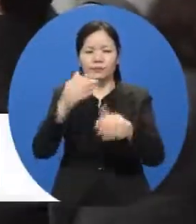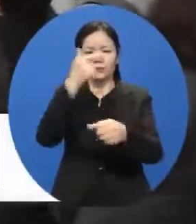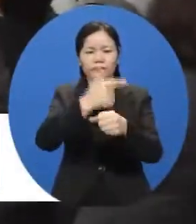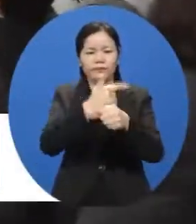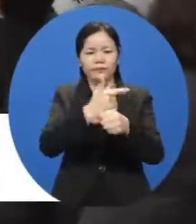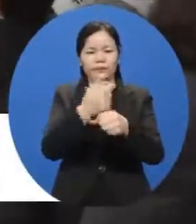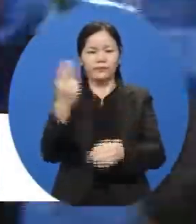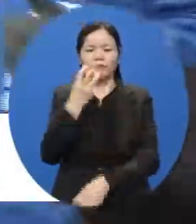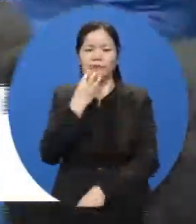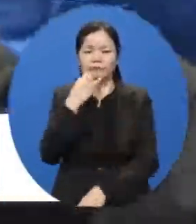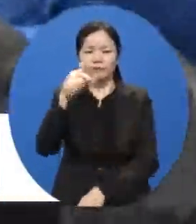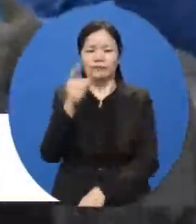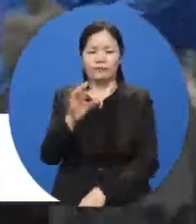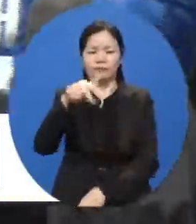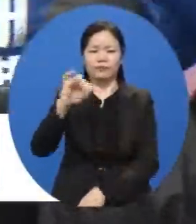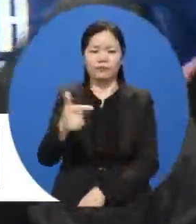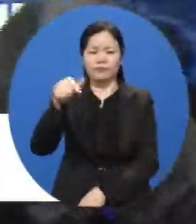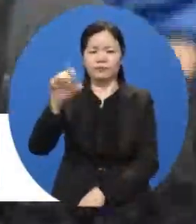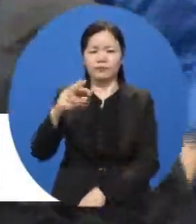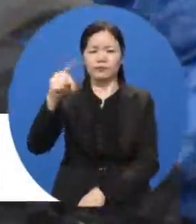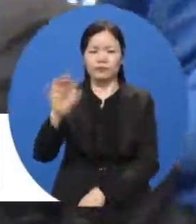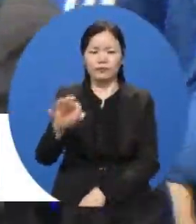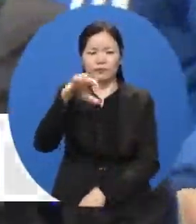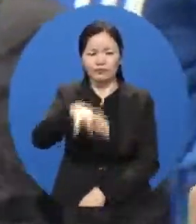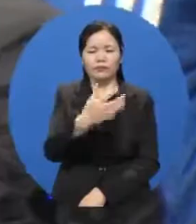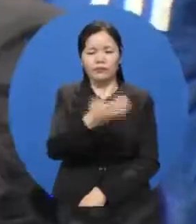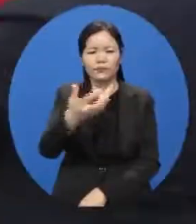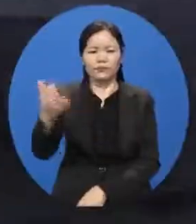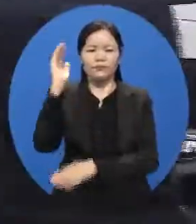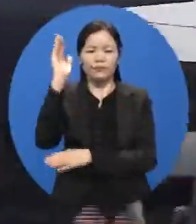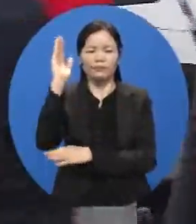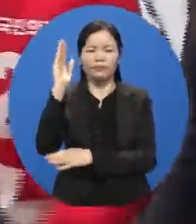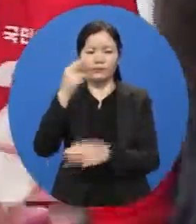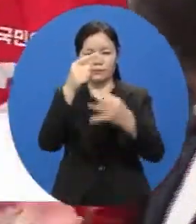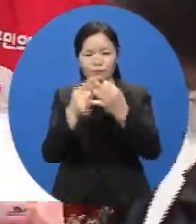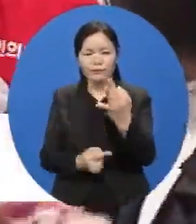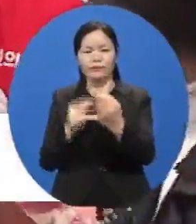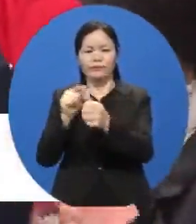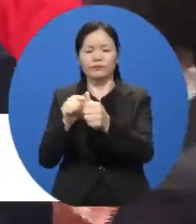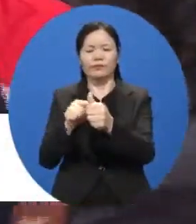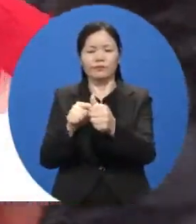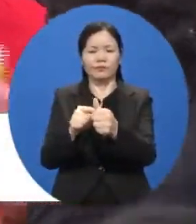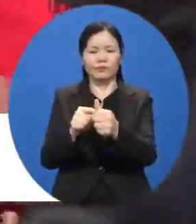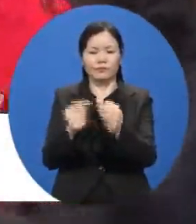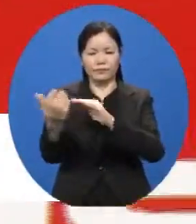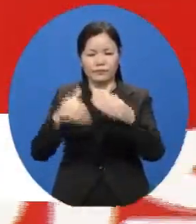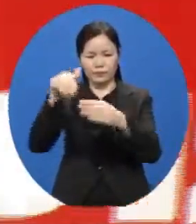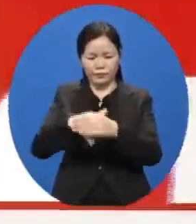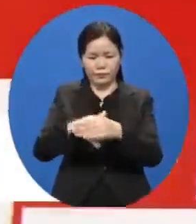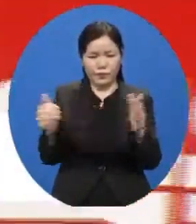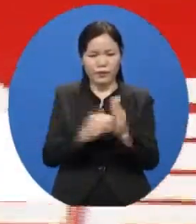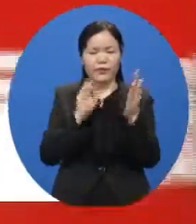남양주에 이어 서울 광진과 강동에서 유세를 이어갔습니다. 윤석열 국민의힘 후보는 사전투표에